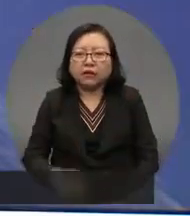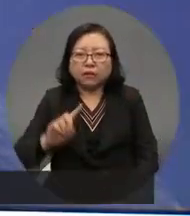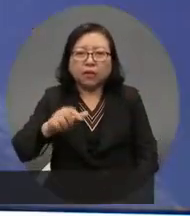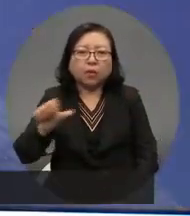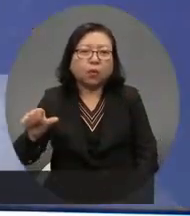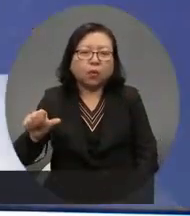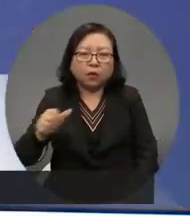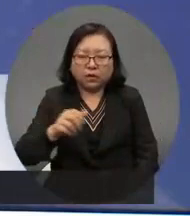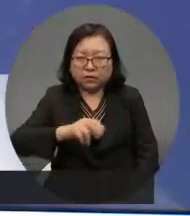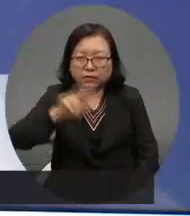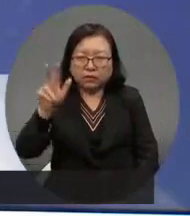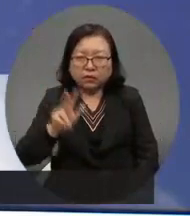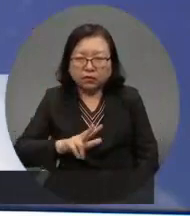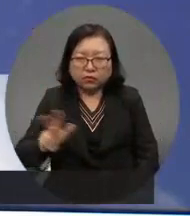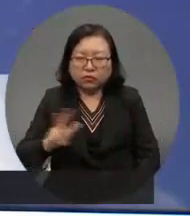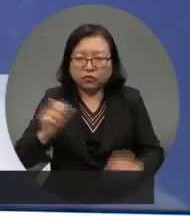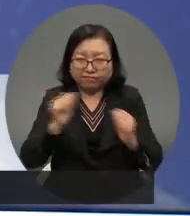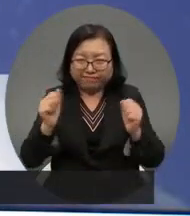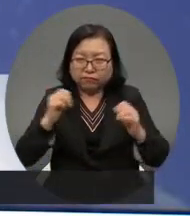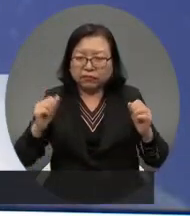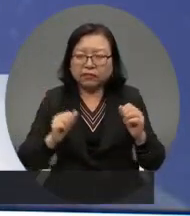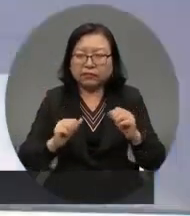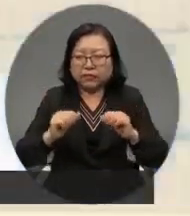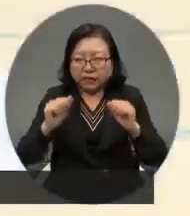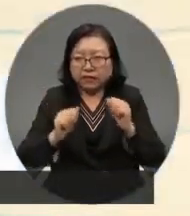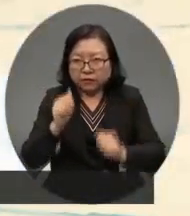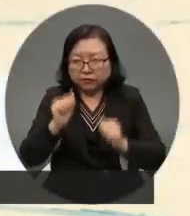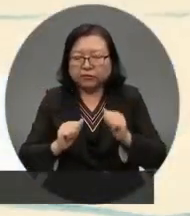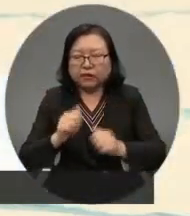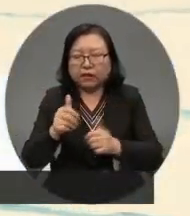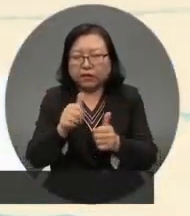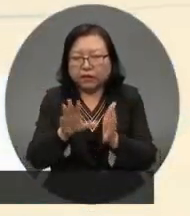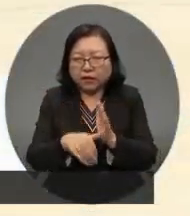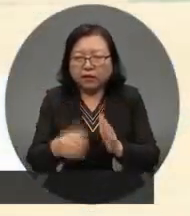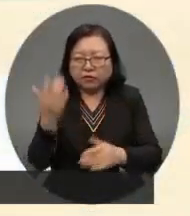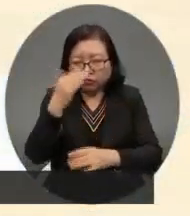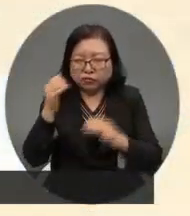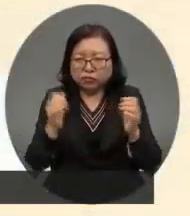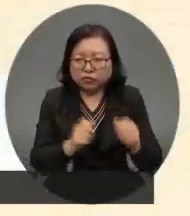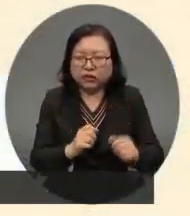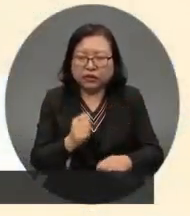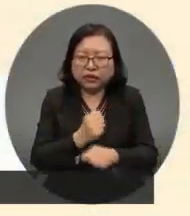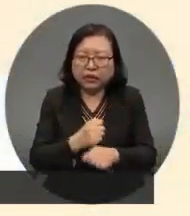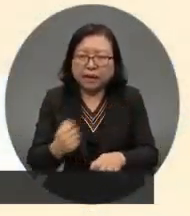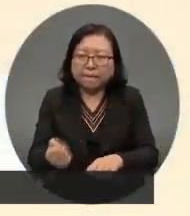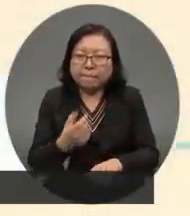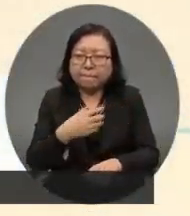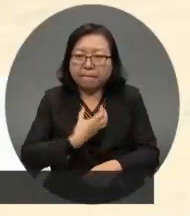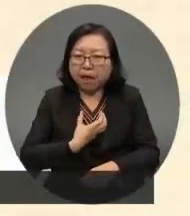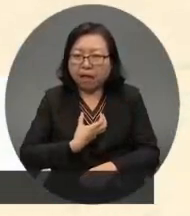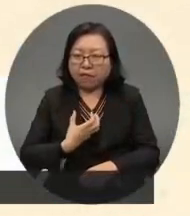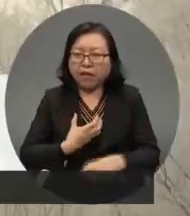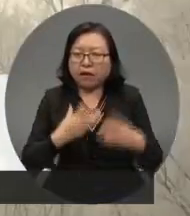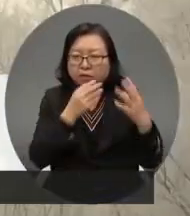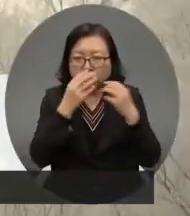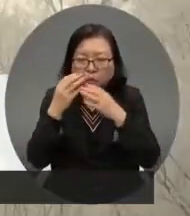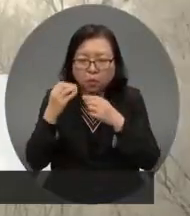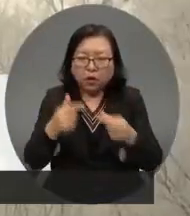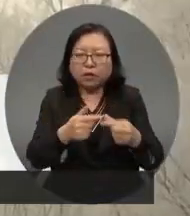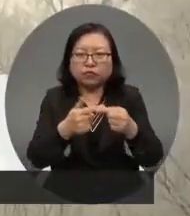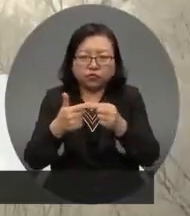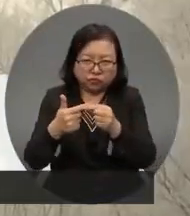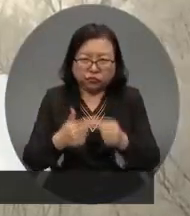제105회 전국 동계체육대회에서 충북이 금 6개, 은 10개, 동 14개를 획득해 종합순위 6위를